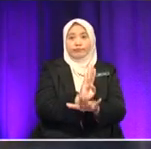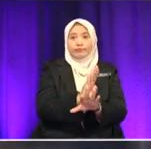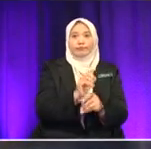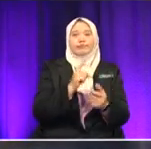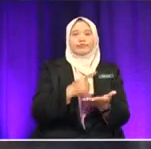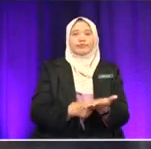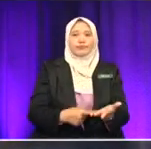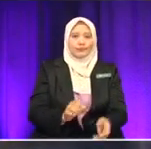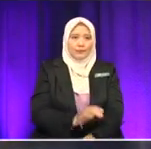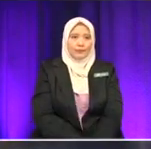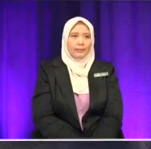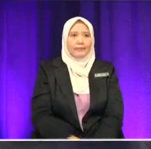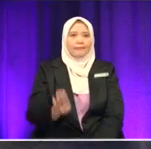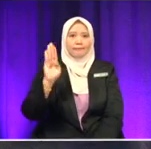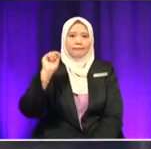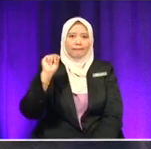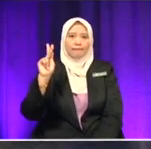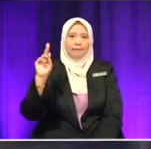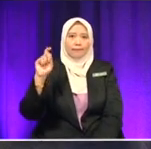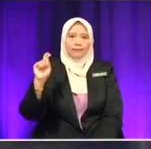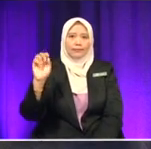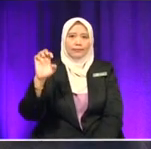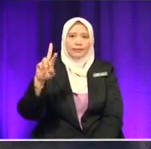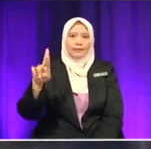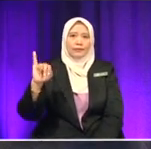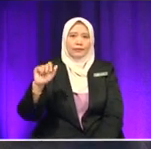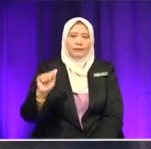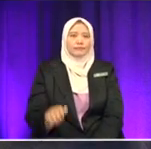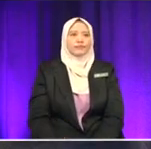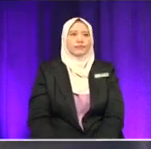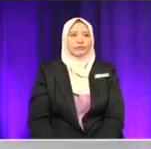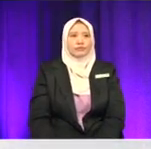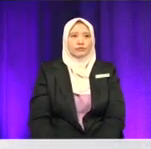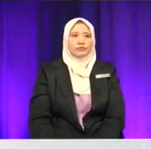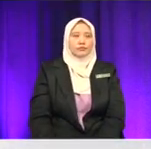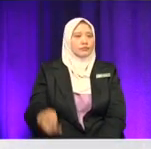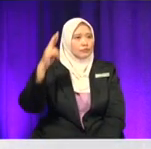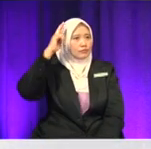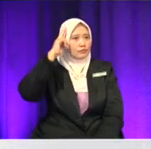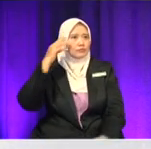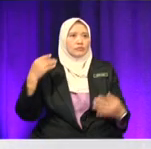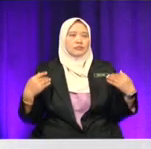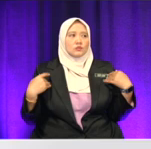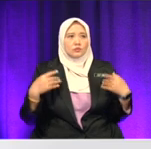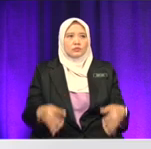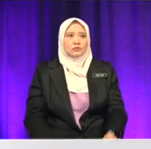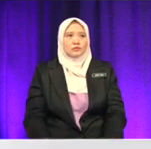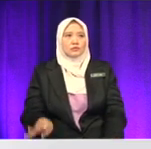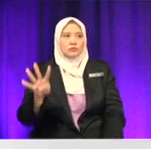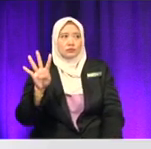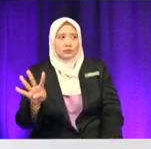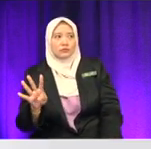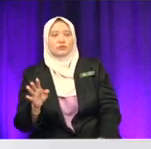bakteria. Saya nak cuba, cikgu. Okey, dipersilakan Rashdan. Jadi, bakteria mempunyai empat bentuk iaitu